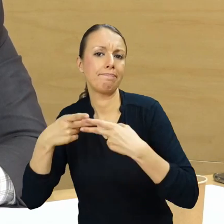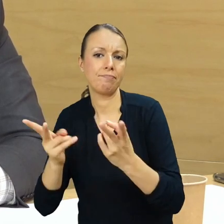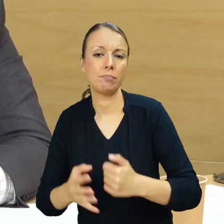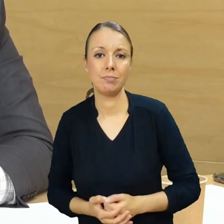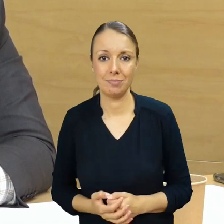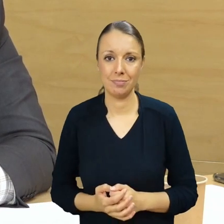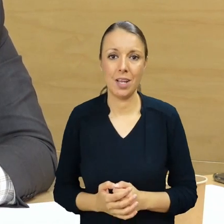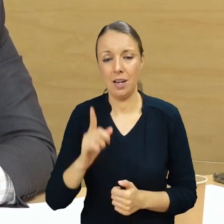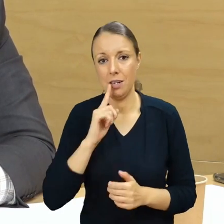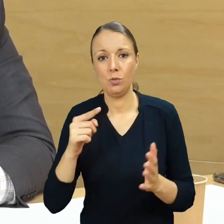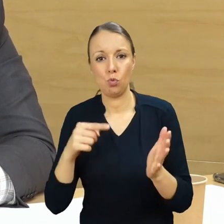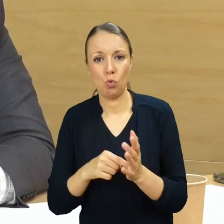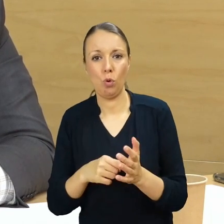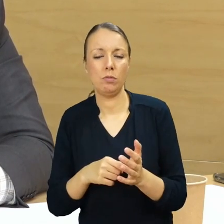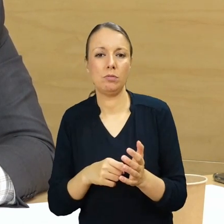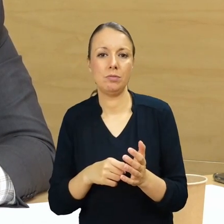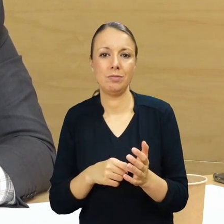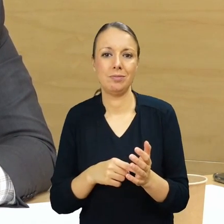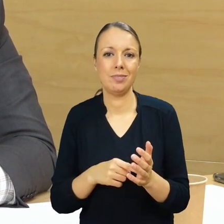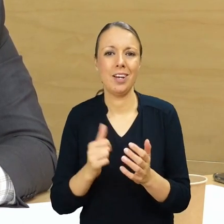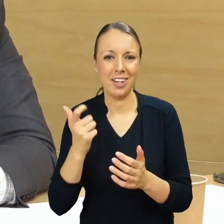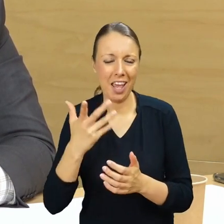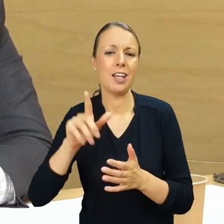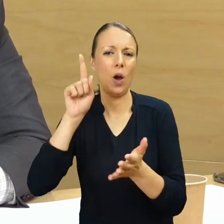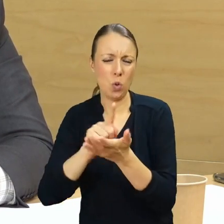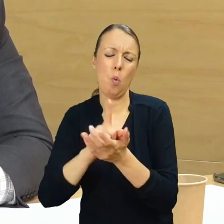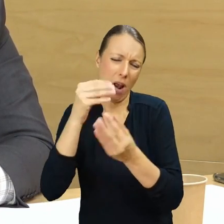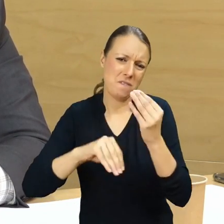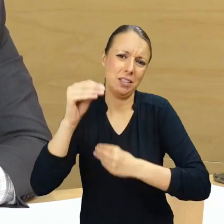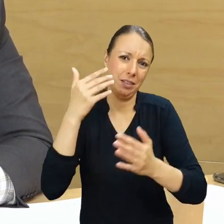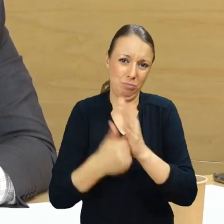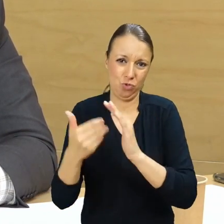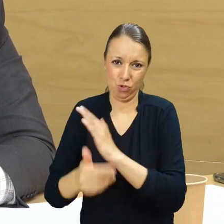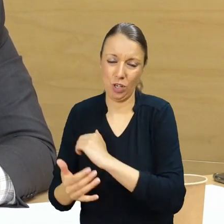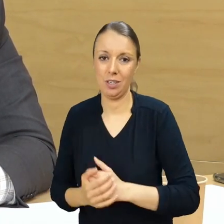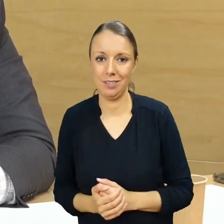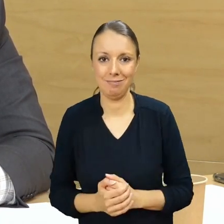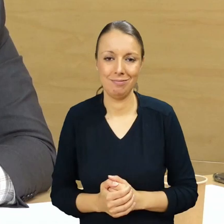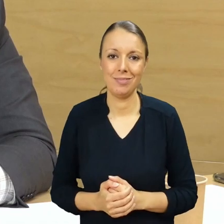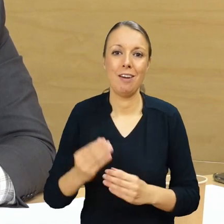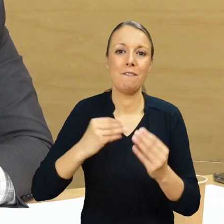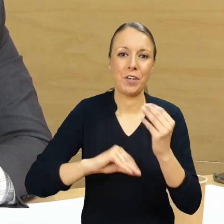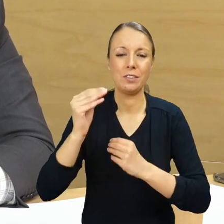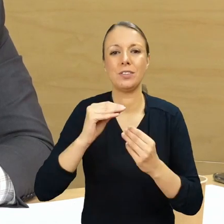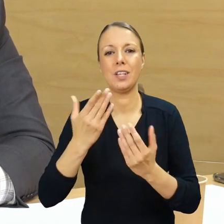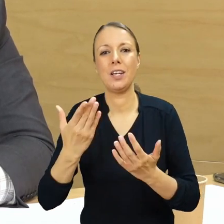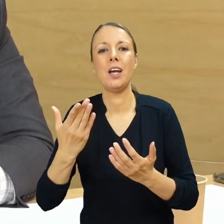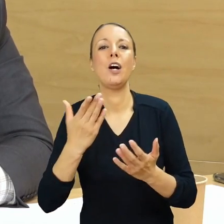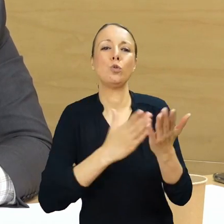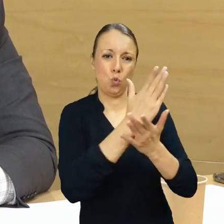szlak kilku zwycięstw i raczej porażek, raczej przyznawania silniejszej pozycji służbom